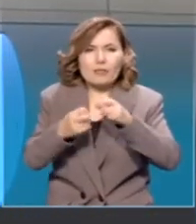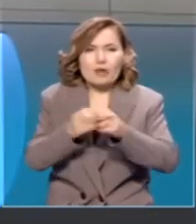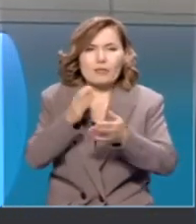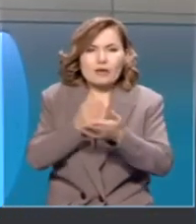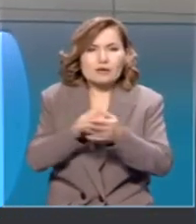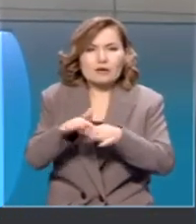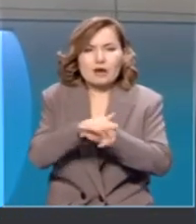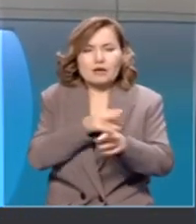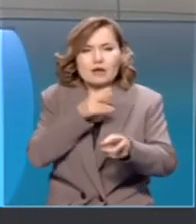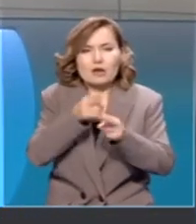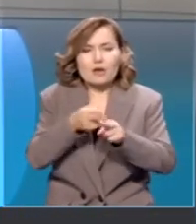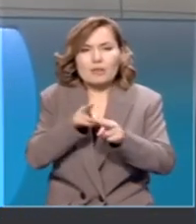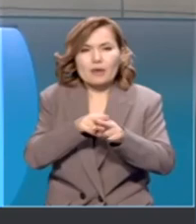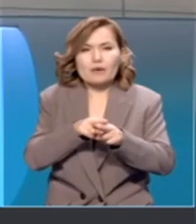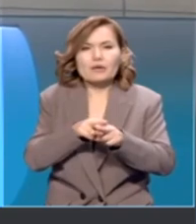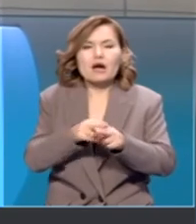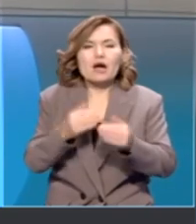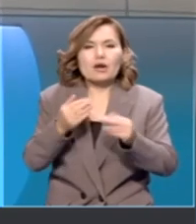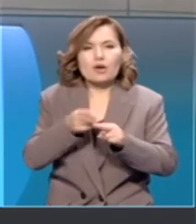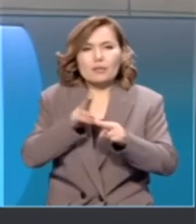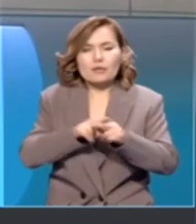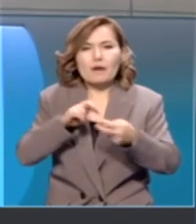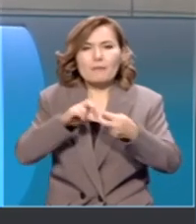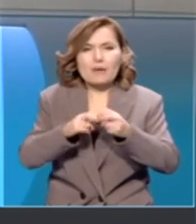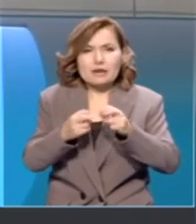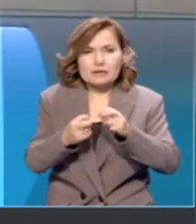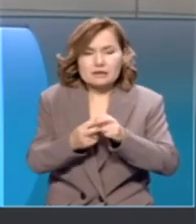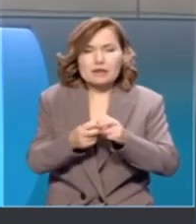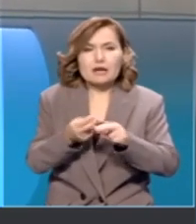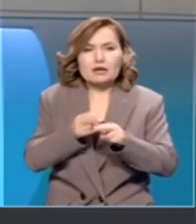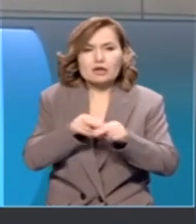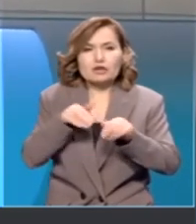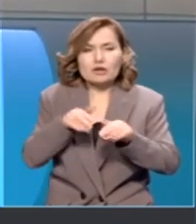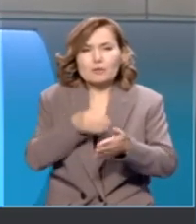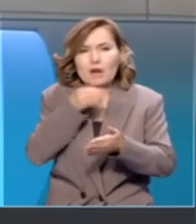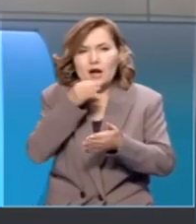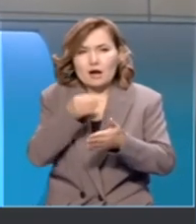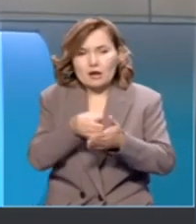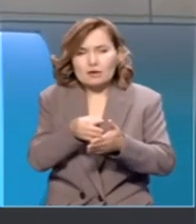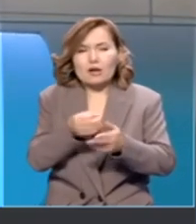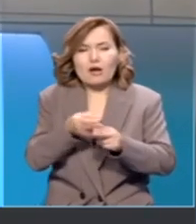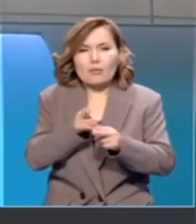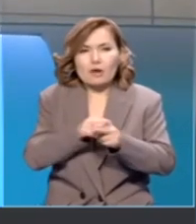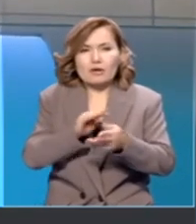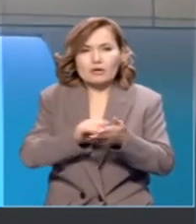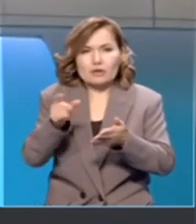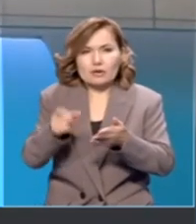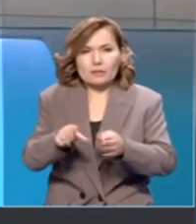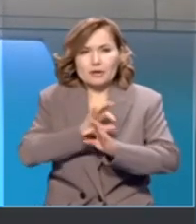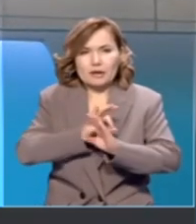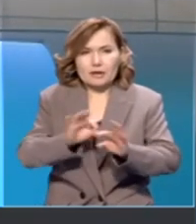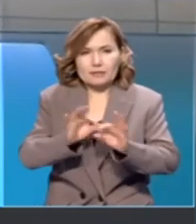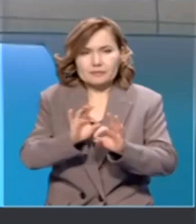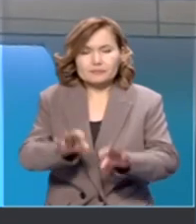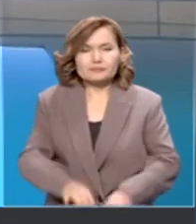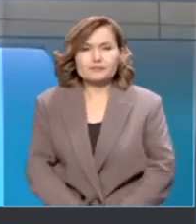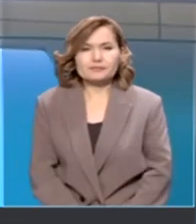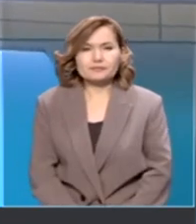едік. Тұрғындар базынасын айтқан. Енді бұл мәселемен құзырлы органдар айналыспақ. Өңірдегі тілшіміз Қуаныш Қанатұлы